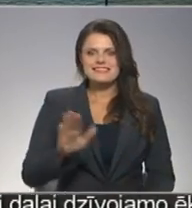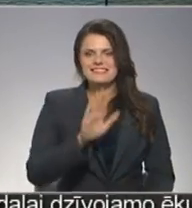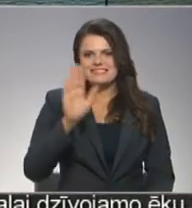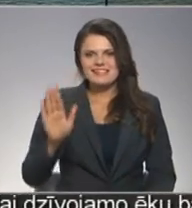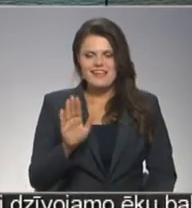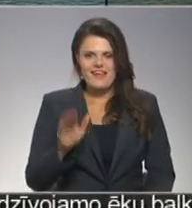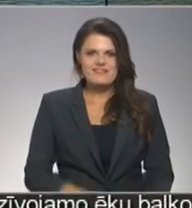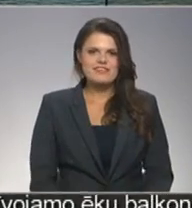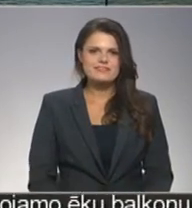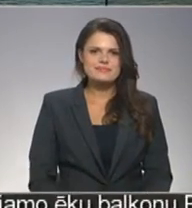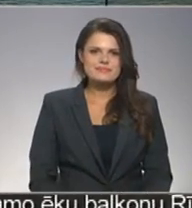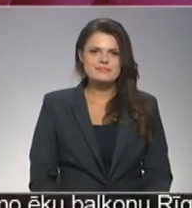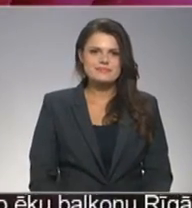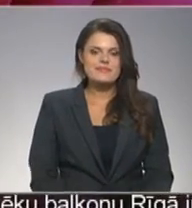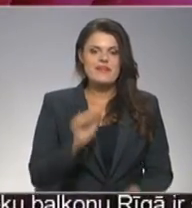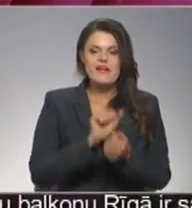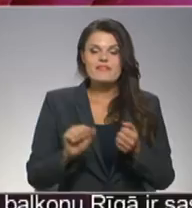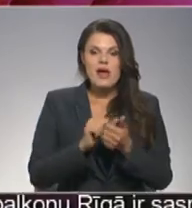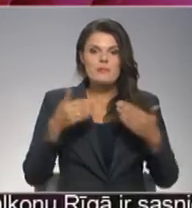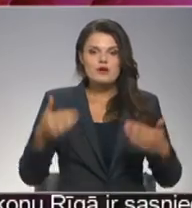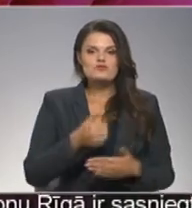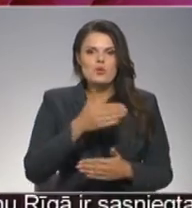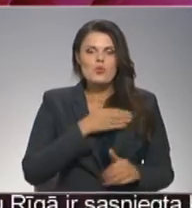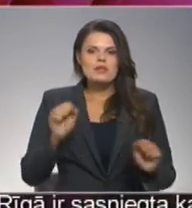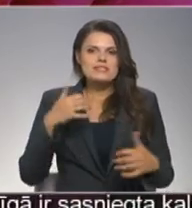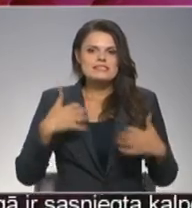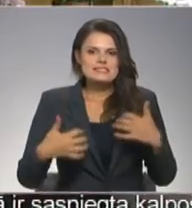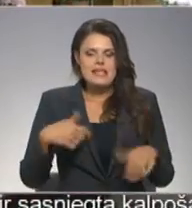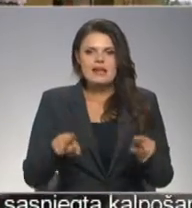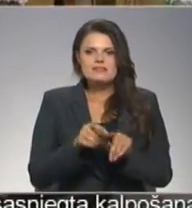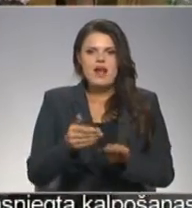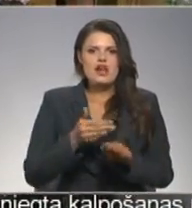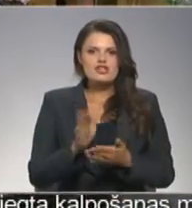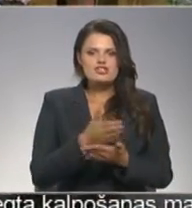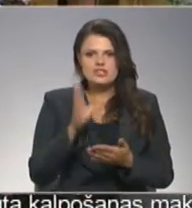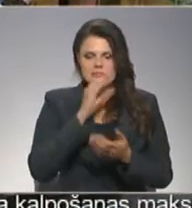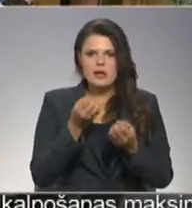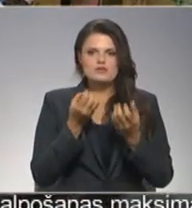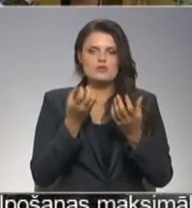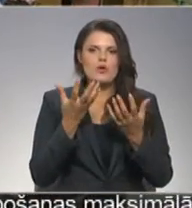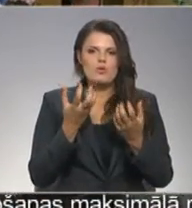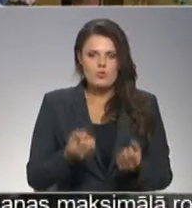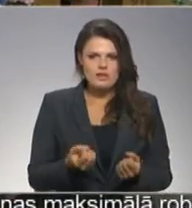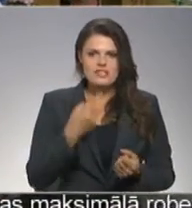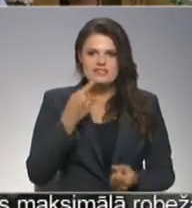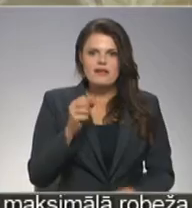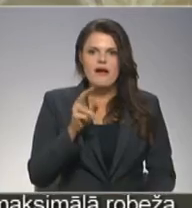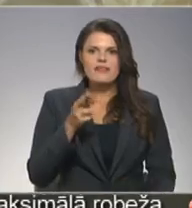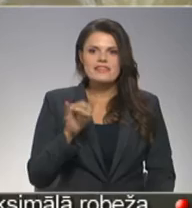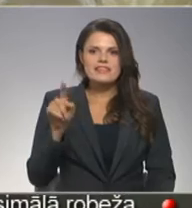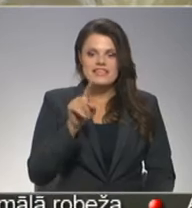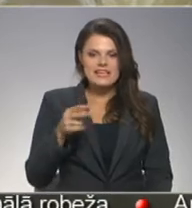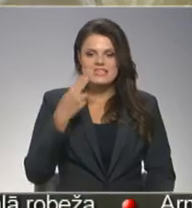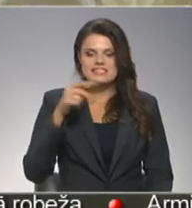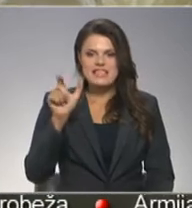stāsta Judita Čunka. Daba šogad ļoti steidzas un agrīnās šķirnes jau paspējuši noziedēt, saka Andris Berkins, kura